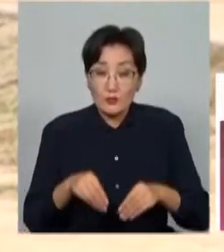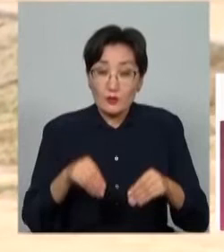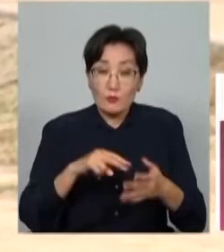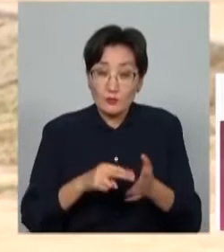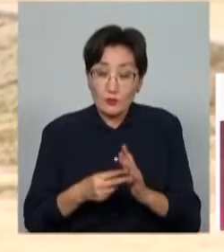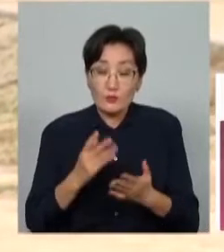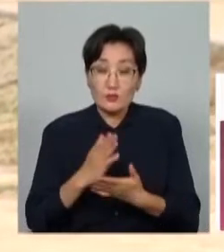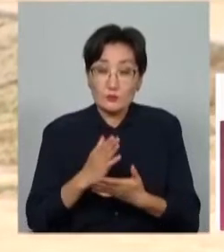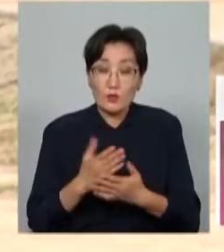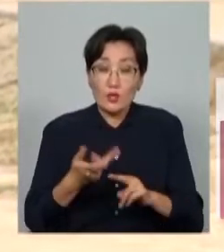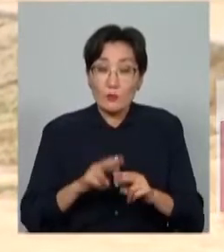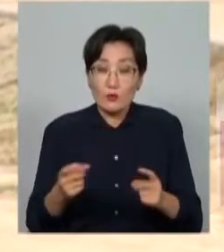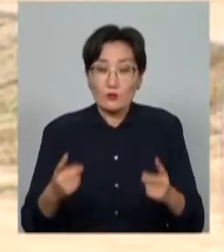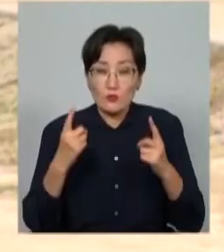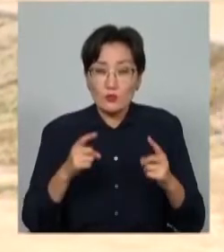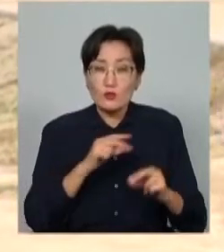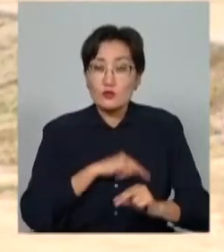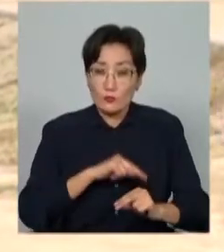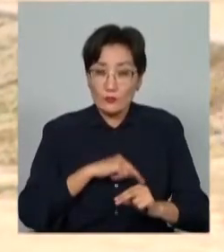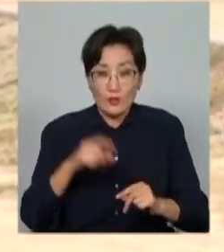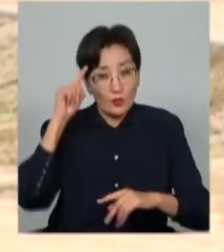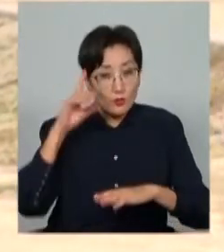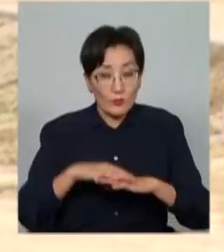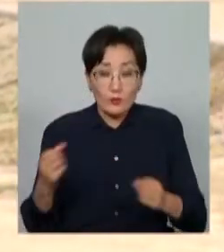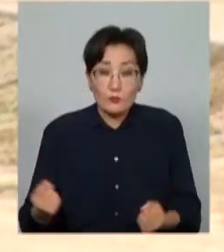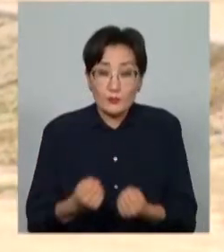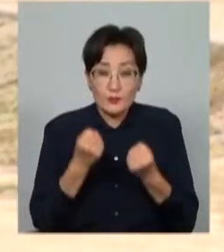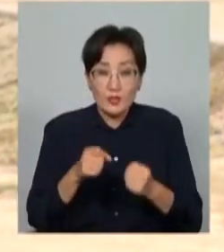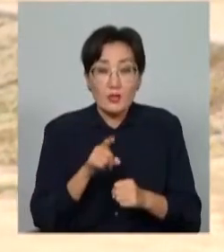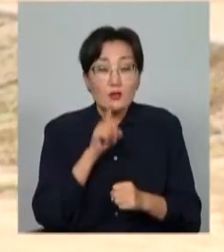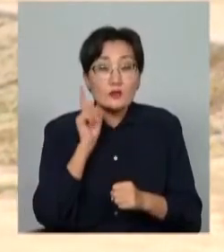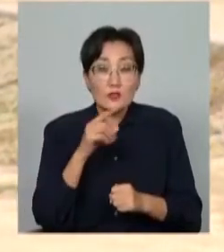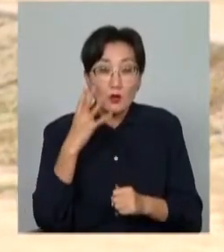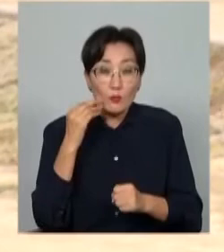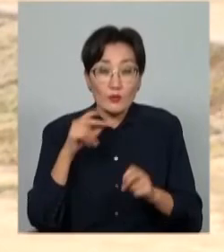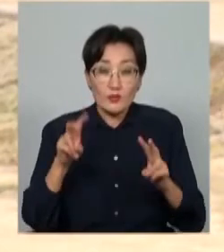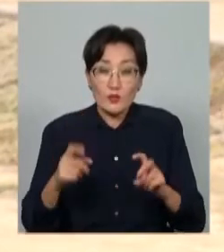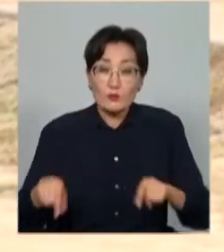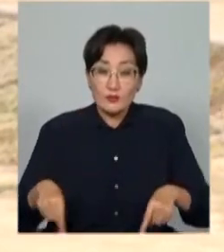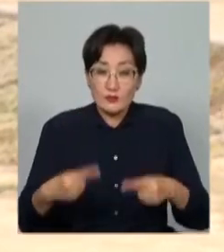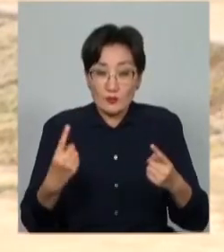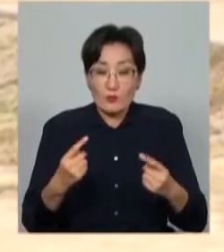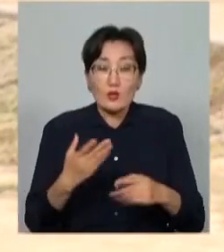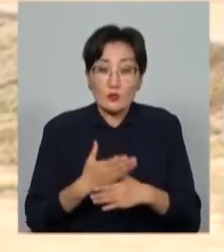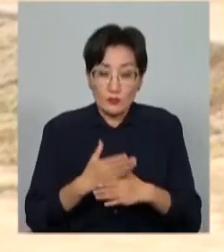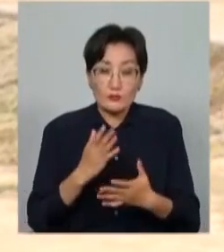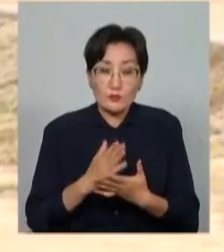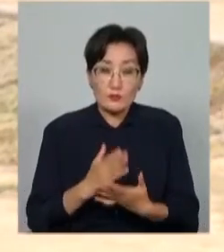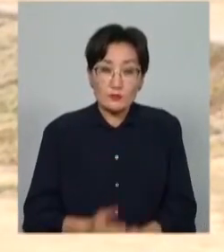отырғызуды көздеп отырмыз. Бұл үлкен іс деп ойлаймын. Әкімдіктің қолдауымен жасыл Алматы статусын жаңғыртуға атсалысып жатырмыз.